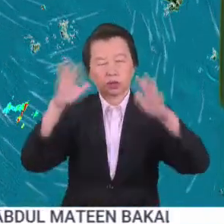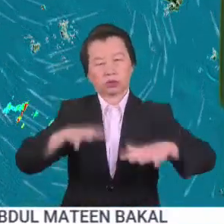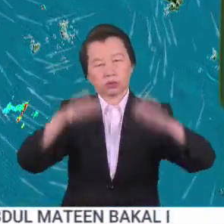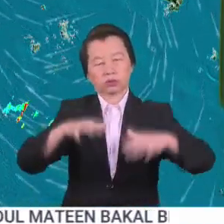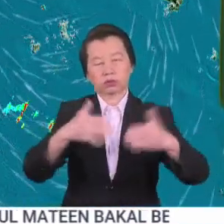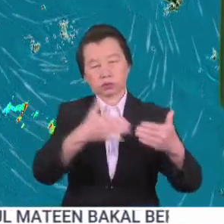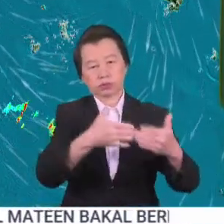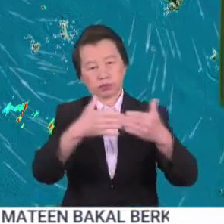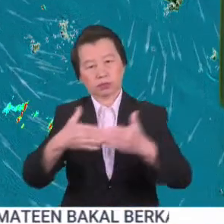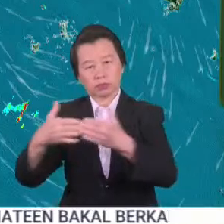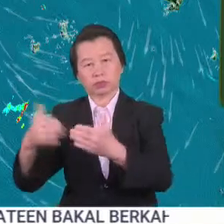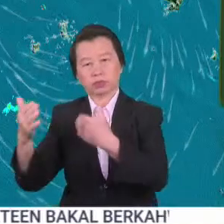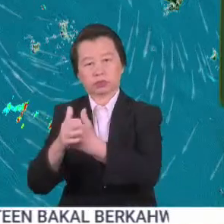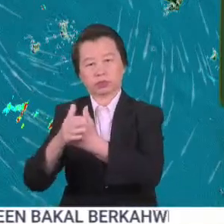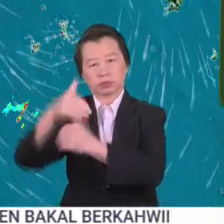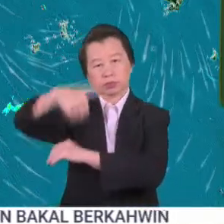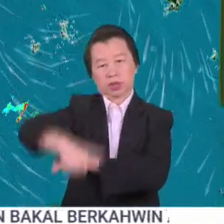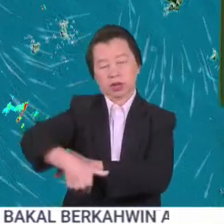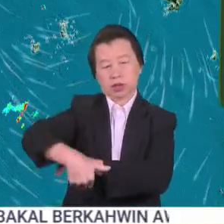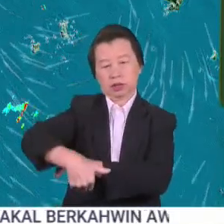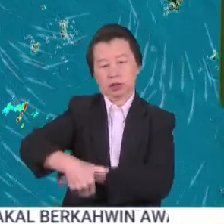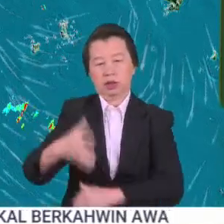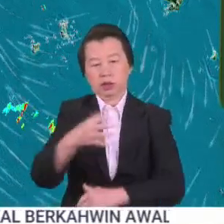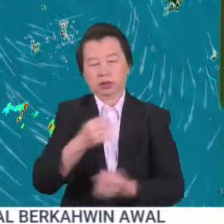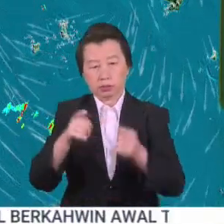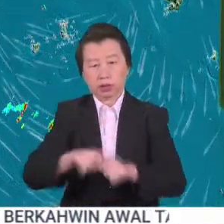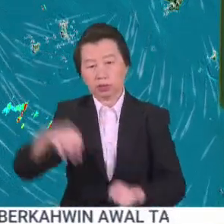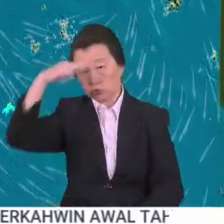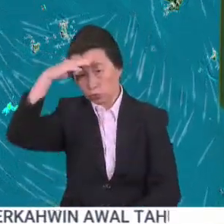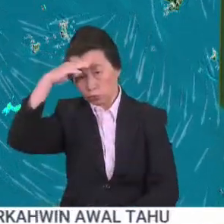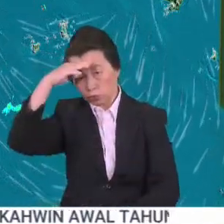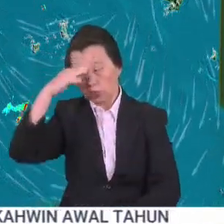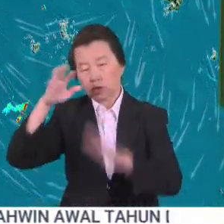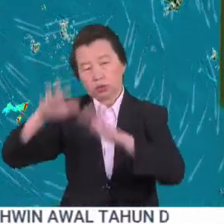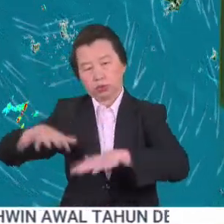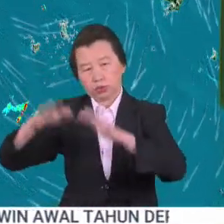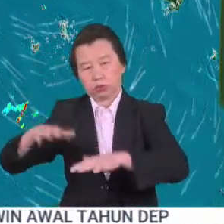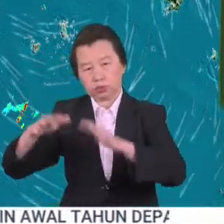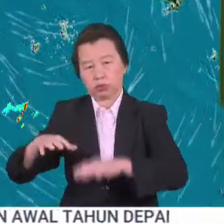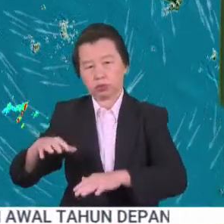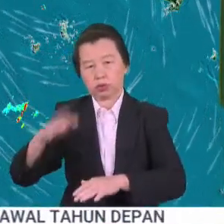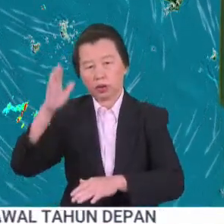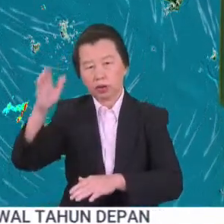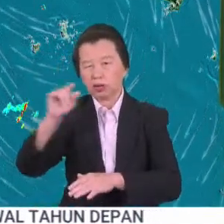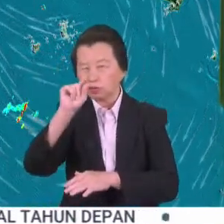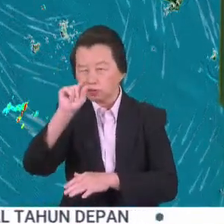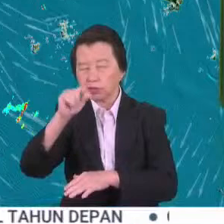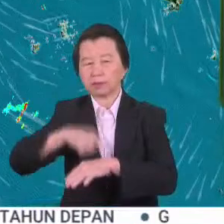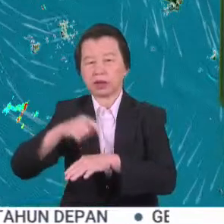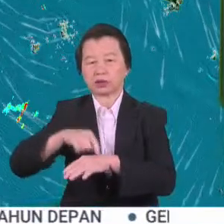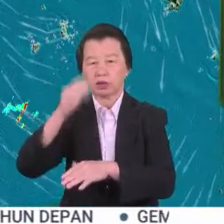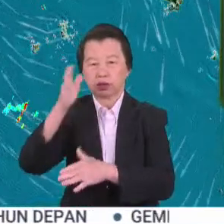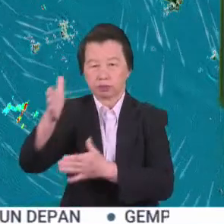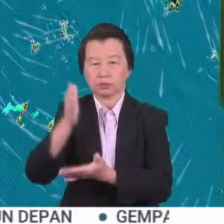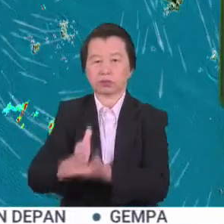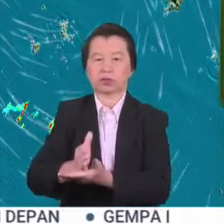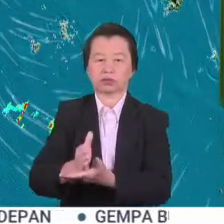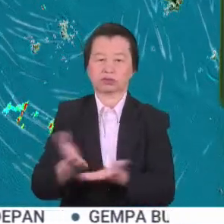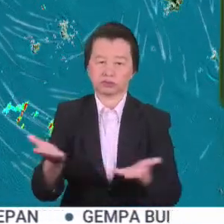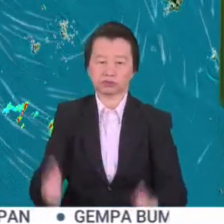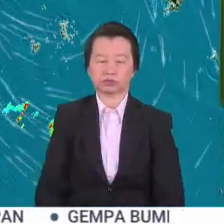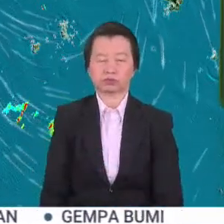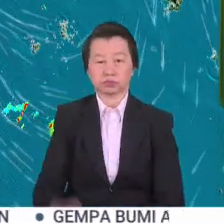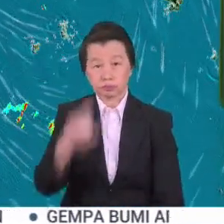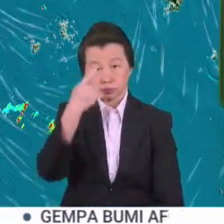berlanjutan sehingga ke malam hujan yang berlaku di negeri Johor akan berangurada sedikit masa lagi baik untuk makluman anda